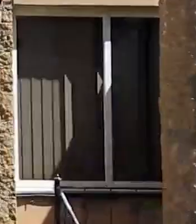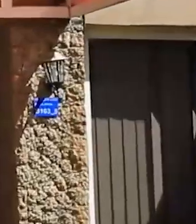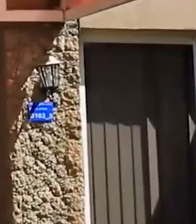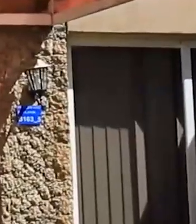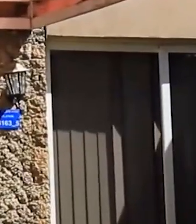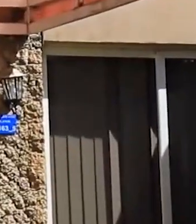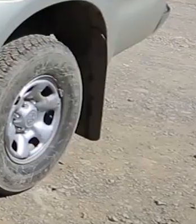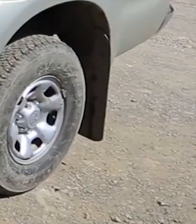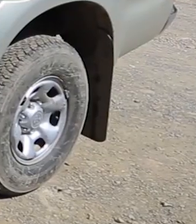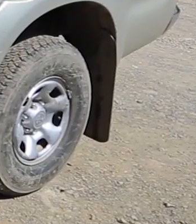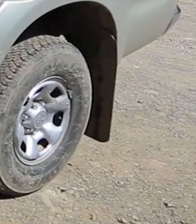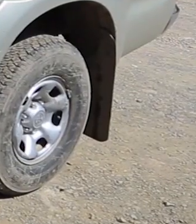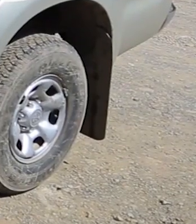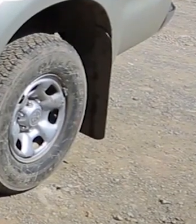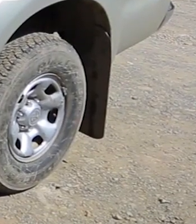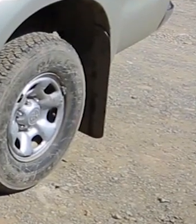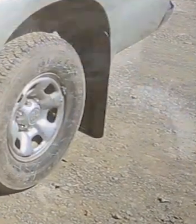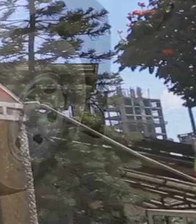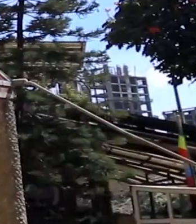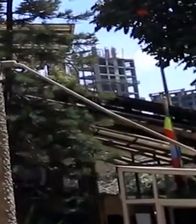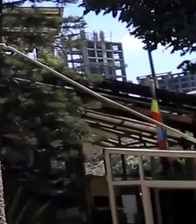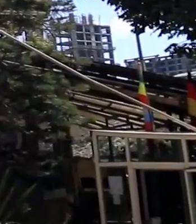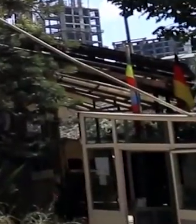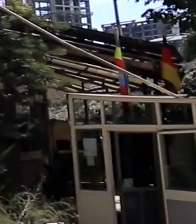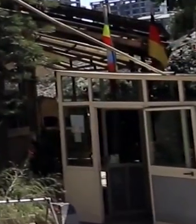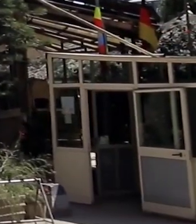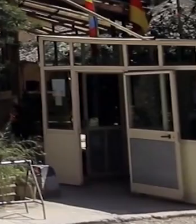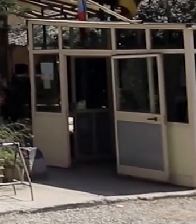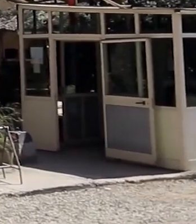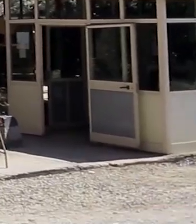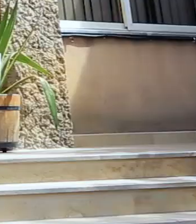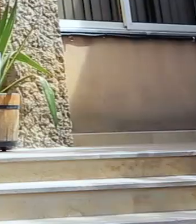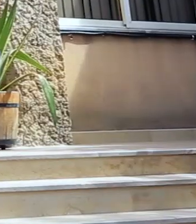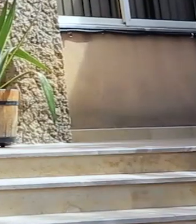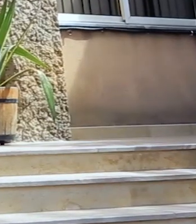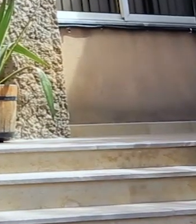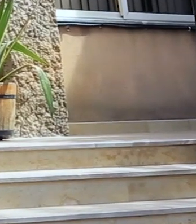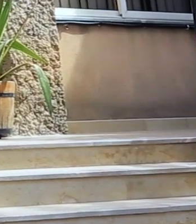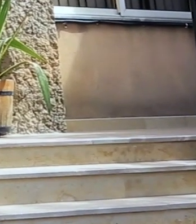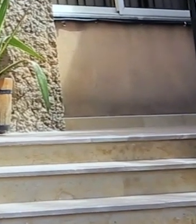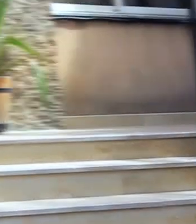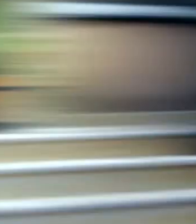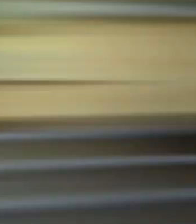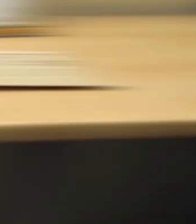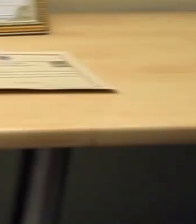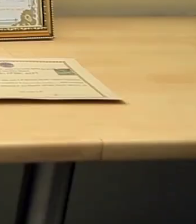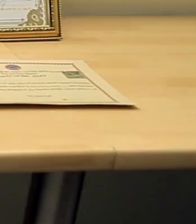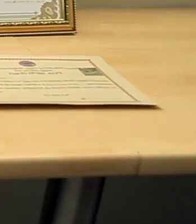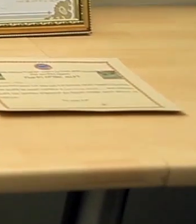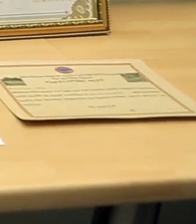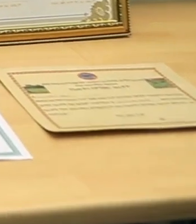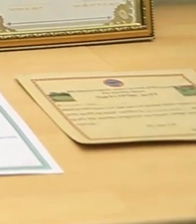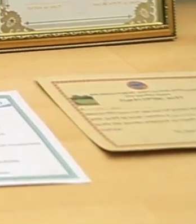Beer Garden and Hotel. በከተማችን መሃል ከአዲስ አበባ ኤርፖርት 3 ኪሎ ሜትር ላይ የሚገኝ ባለ 3 ኮከብ ሆቴል ብዙ ሰዎች